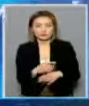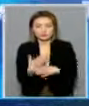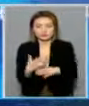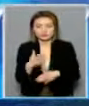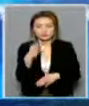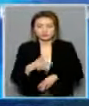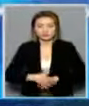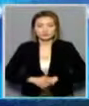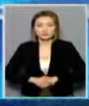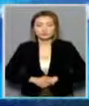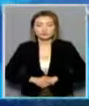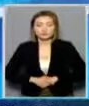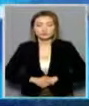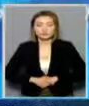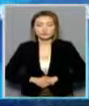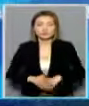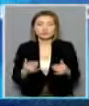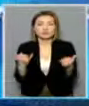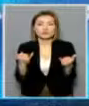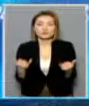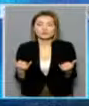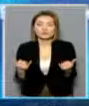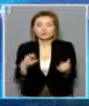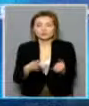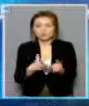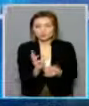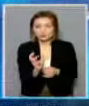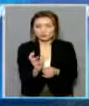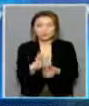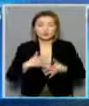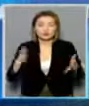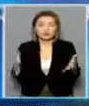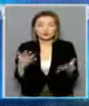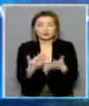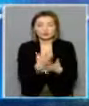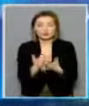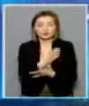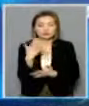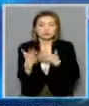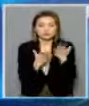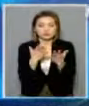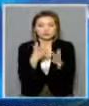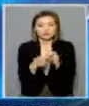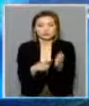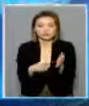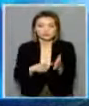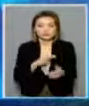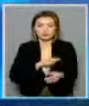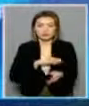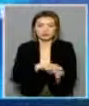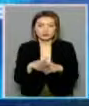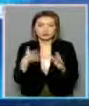көмек көрсетуде. Қазіргі уақытта 1500-ден астам ақпараттар түсіп, олар тергеушілермен